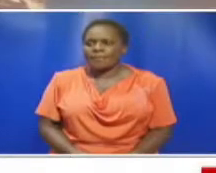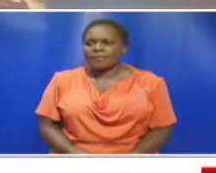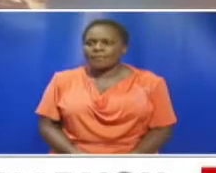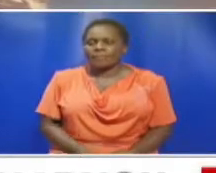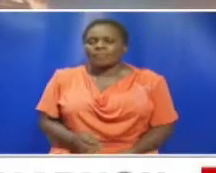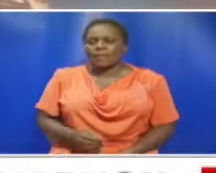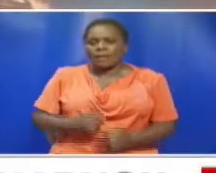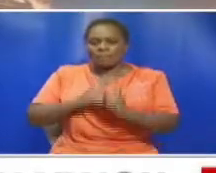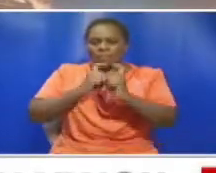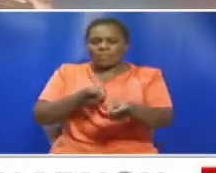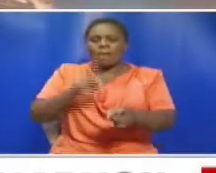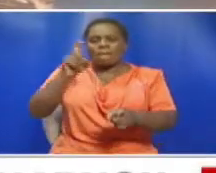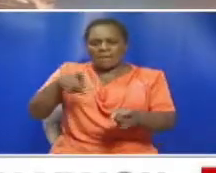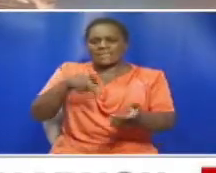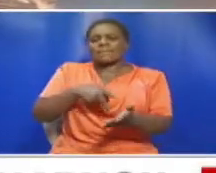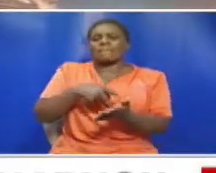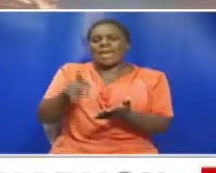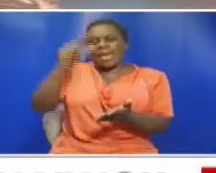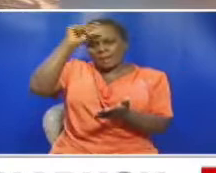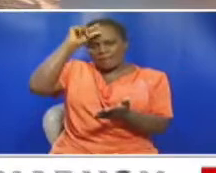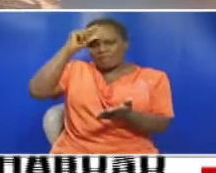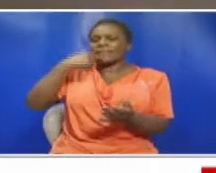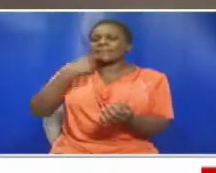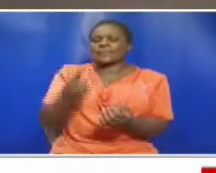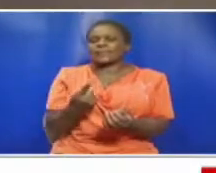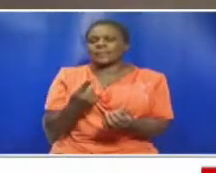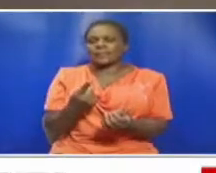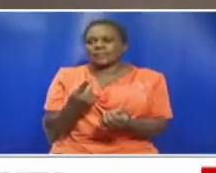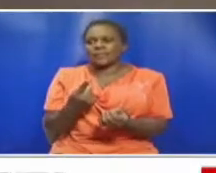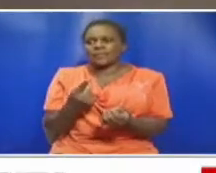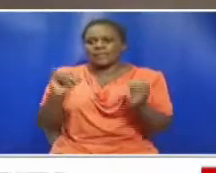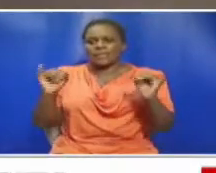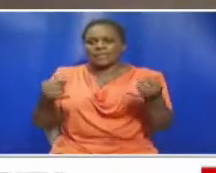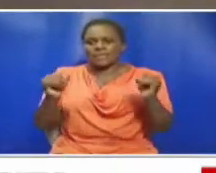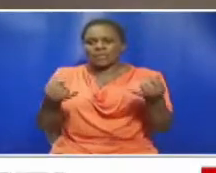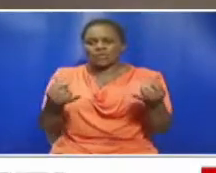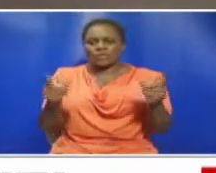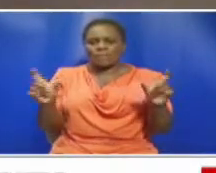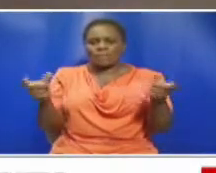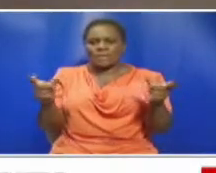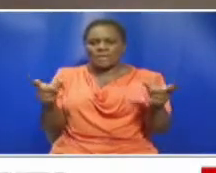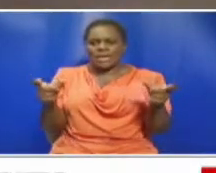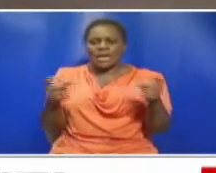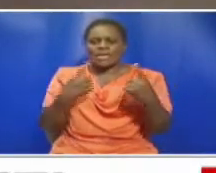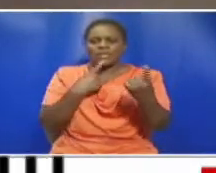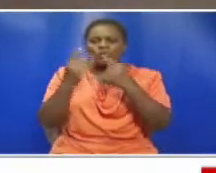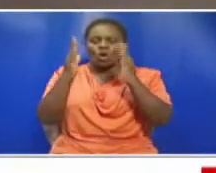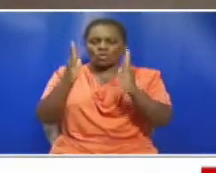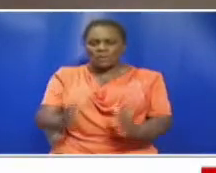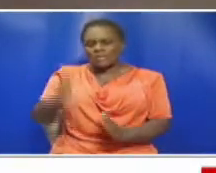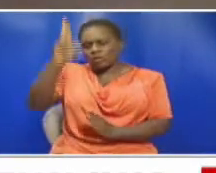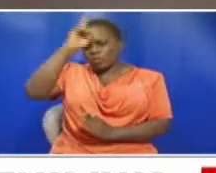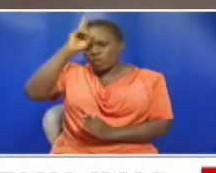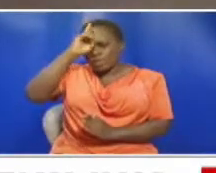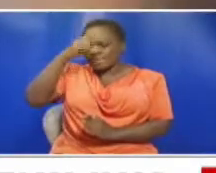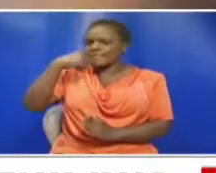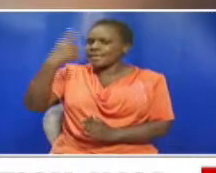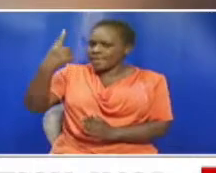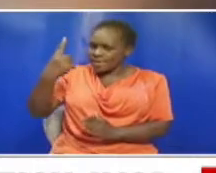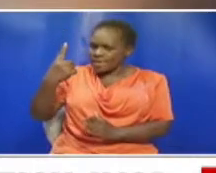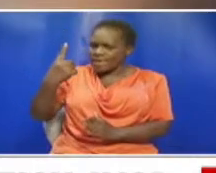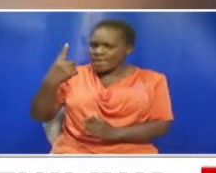Abdallah, Muhammad Abdi Ali na Joseph Juma Odhiambo. Kwenye taarifa kwa vyombo vya habari, msemaji wa idara ya polisi Bruno